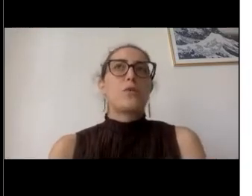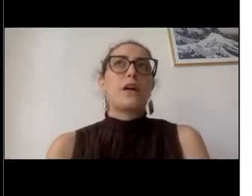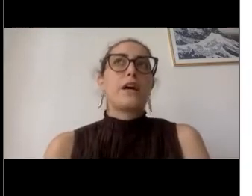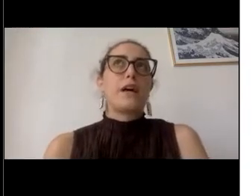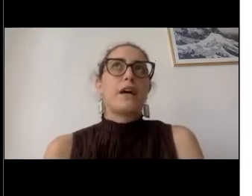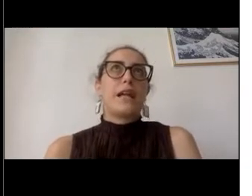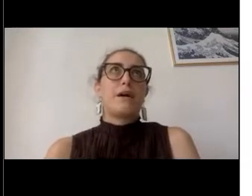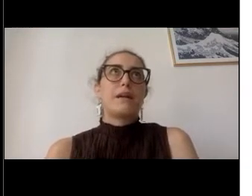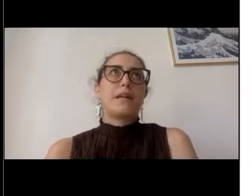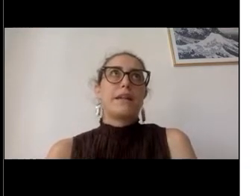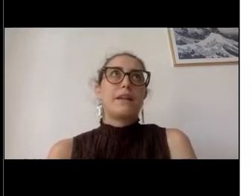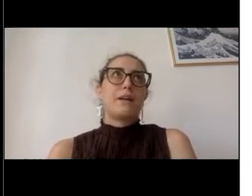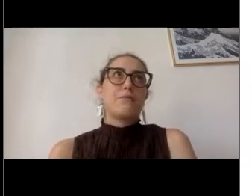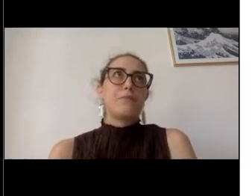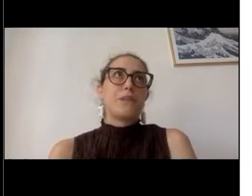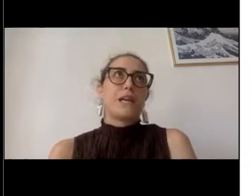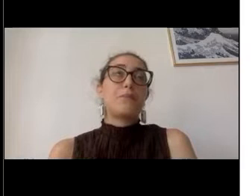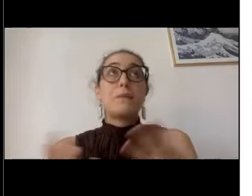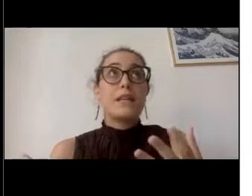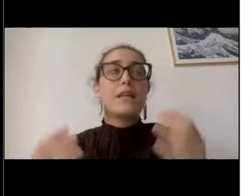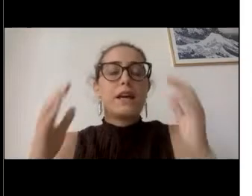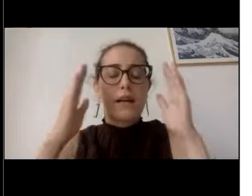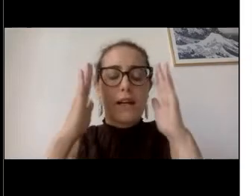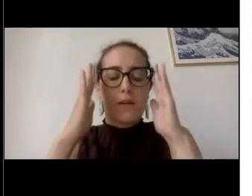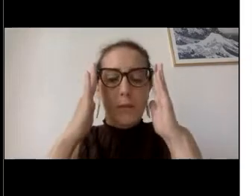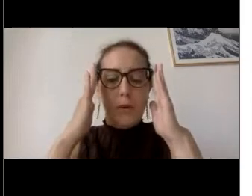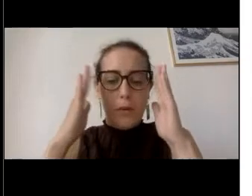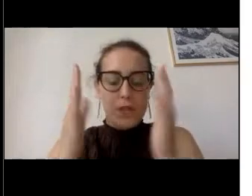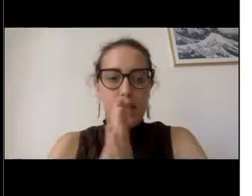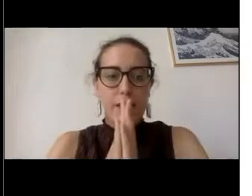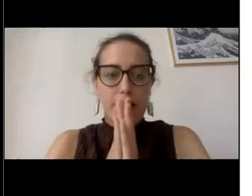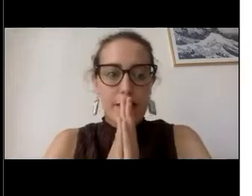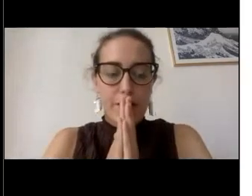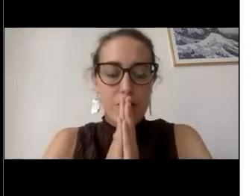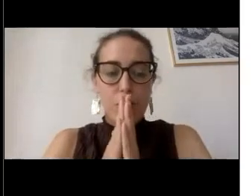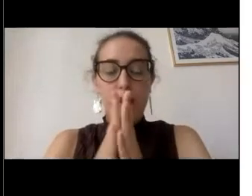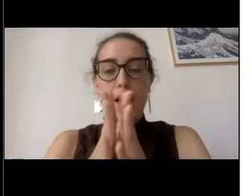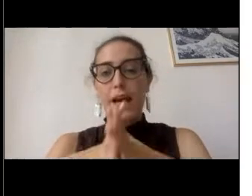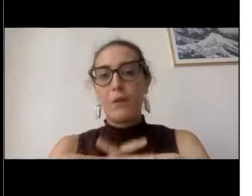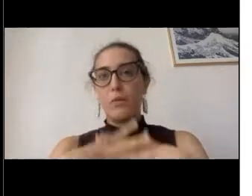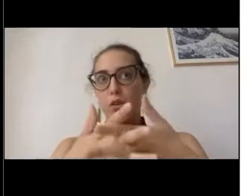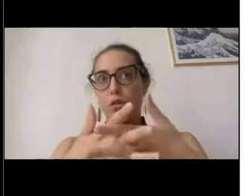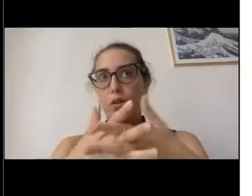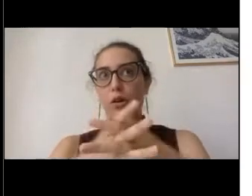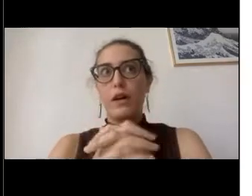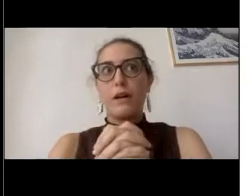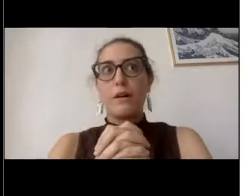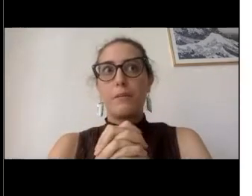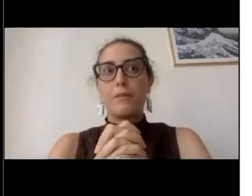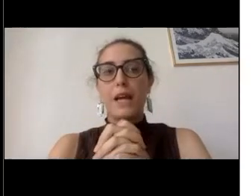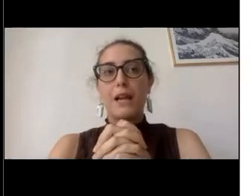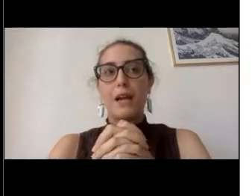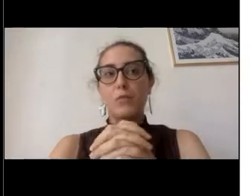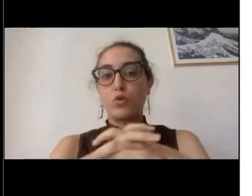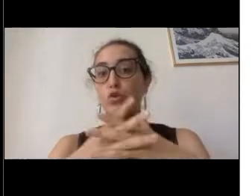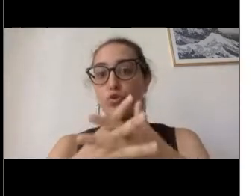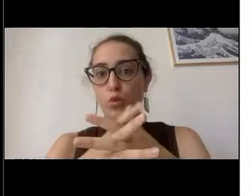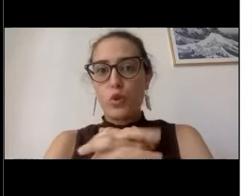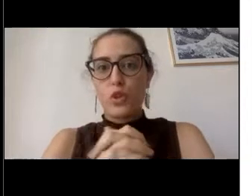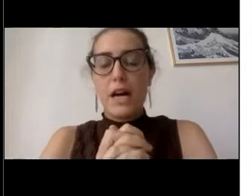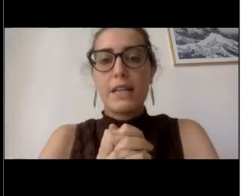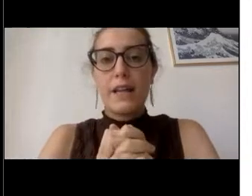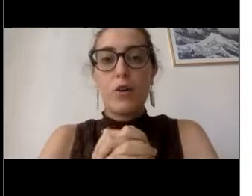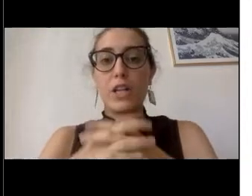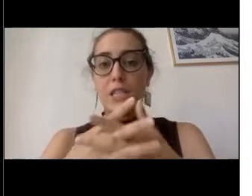detto diciamo che le pbd questa proposta di revisione è al momento è al momento